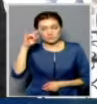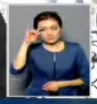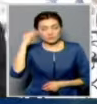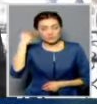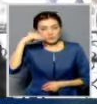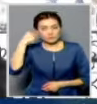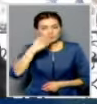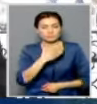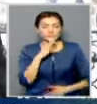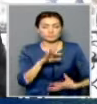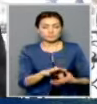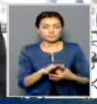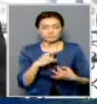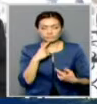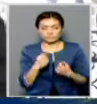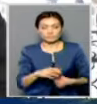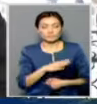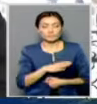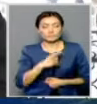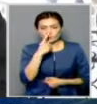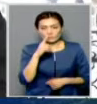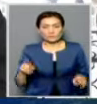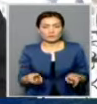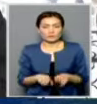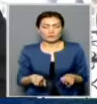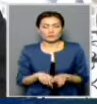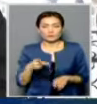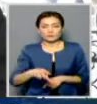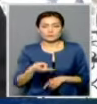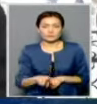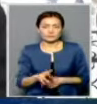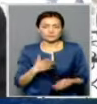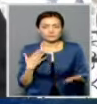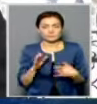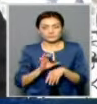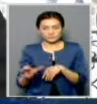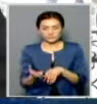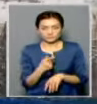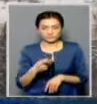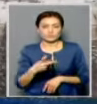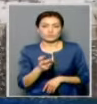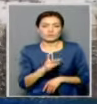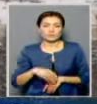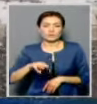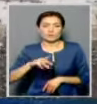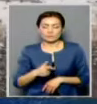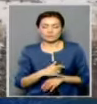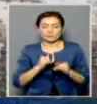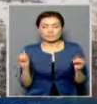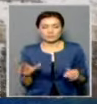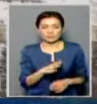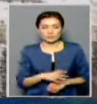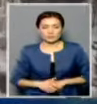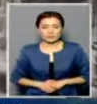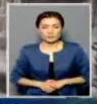мен Татарстанның байланысы бекем. Мысалы, былтырдың өзінде екі жақты алыс-беріс 200 миллиард теңгені